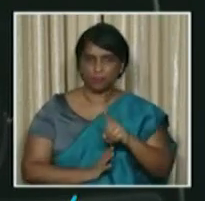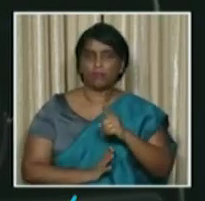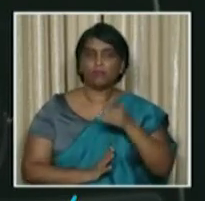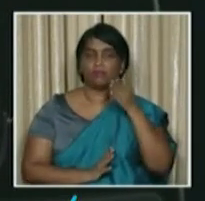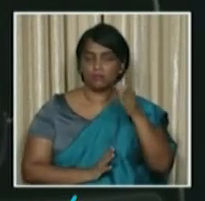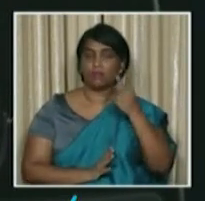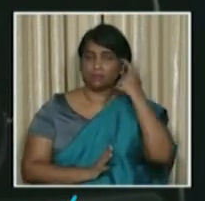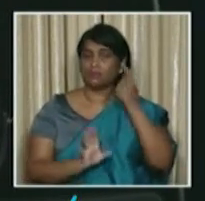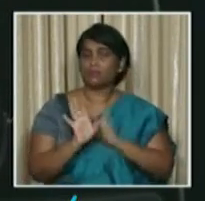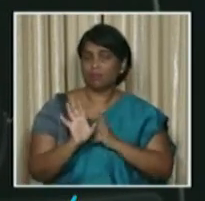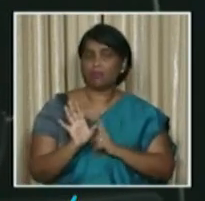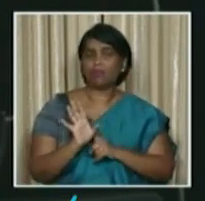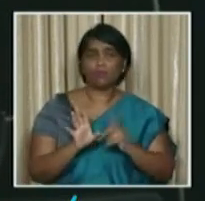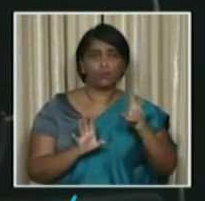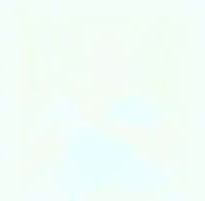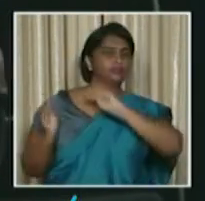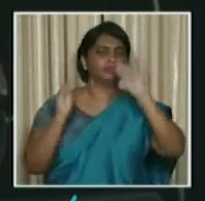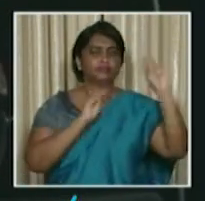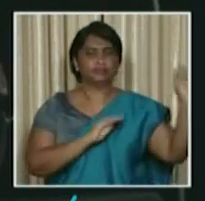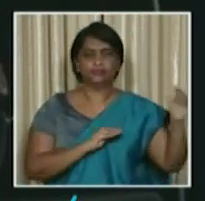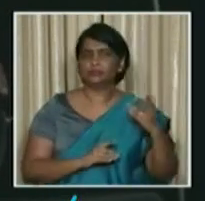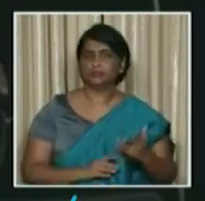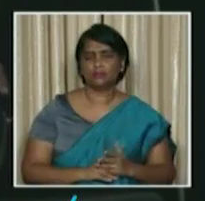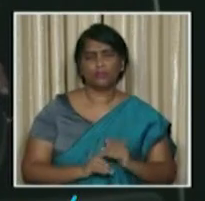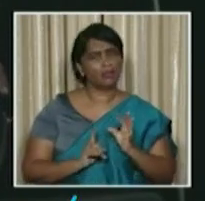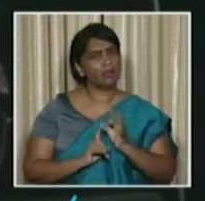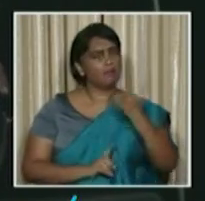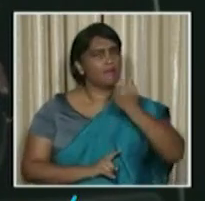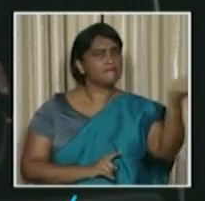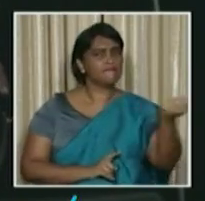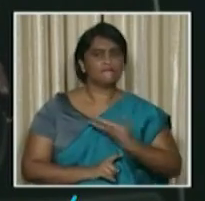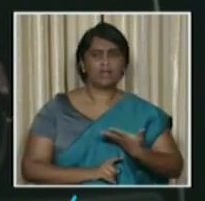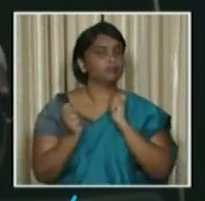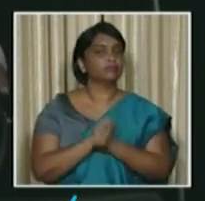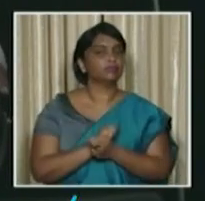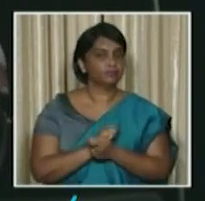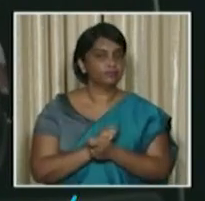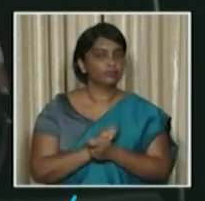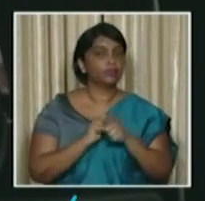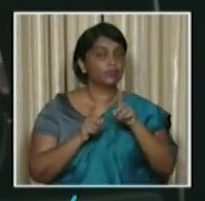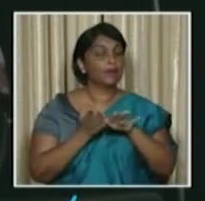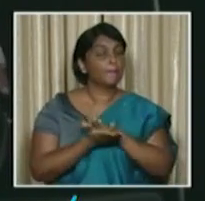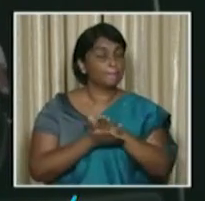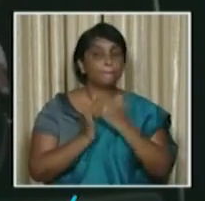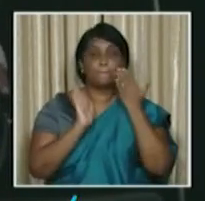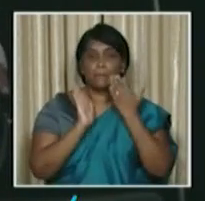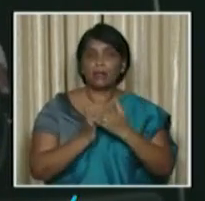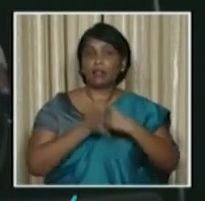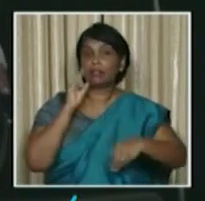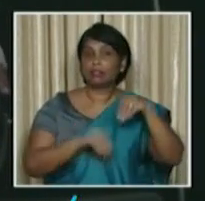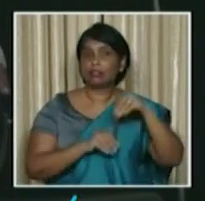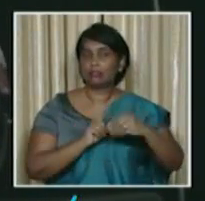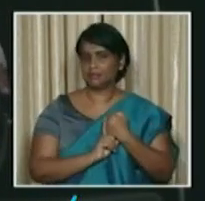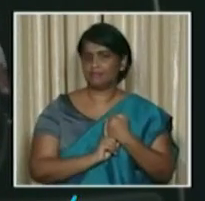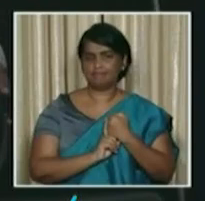nibuthuma danna nirantarayen prashnaya. Dan sati deka mata prashnaya. Eka loku paudgalikawa paligenimak garu sabhanayaka thuma. Eka pahadiluwa man penawa ewa deshapalana